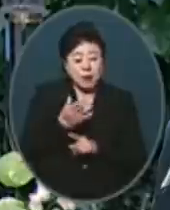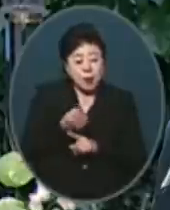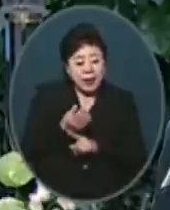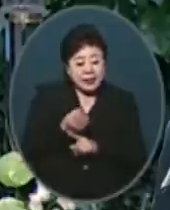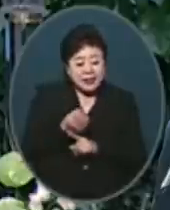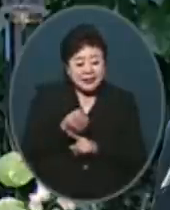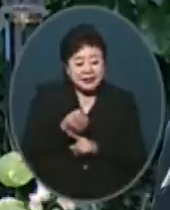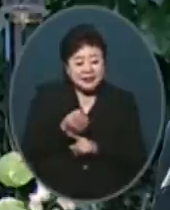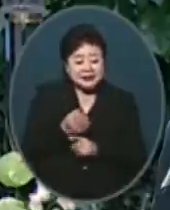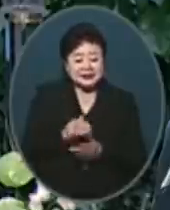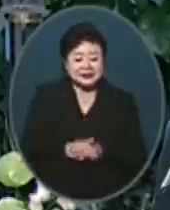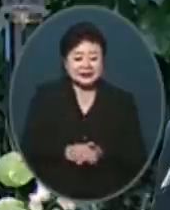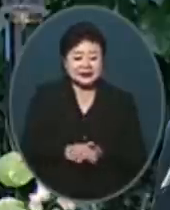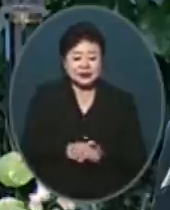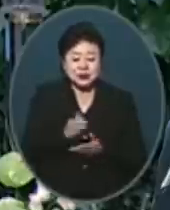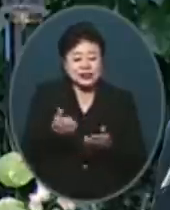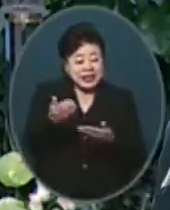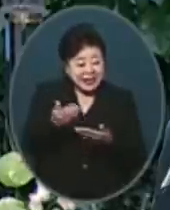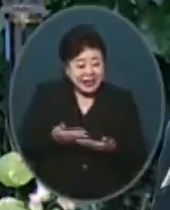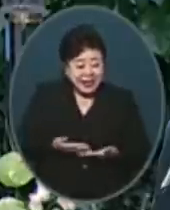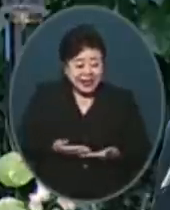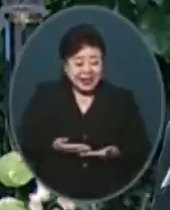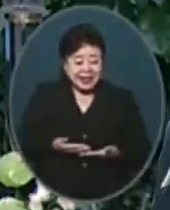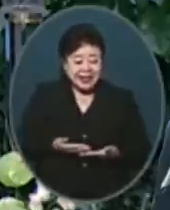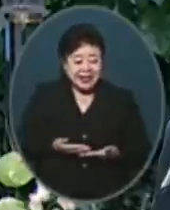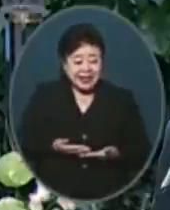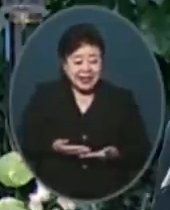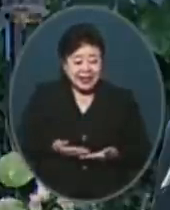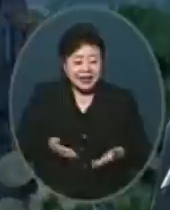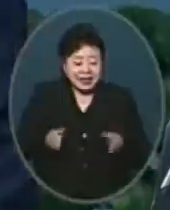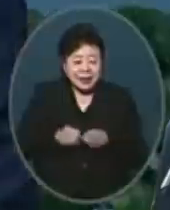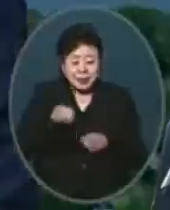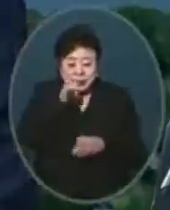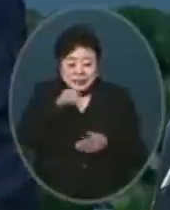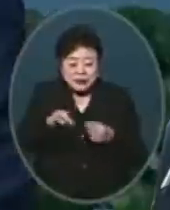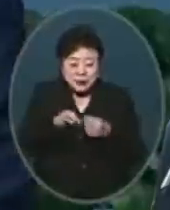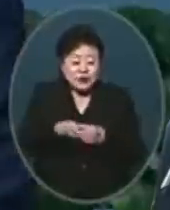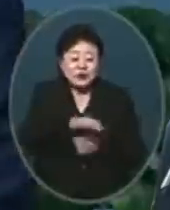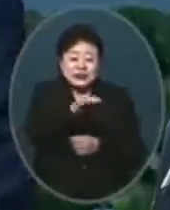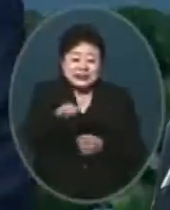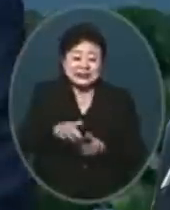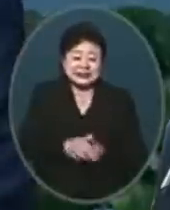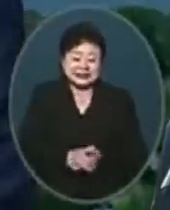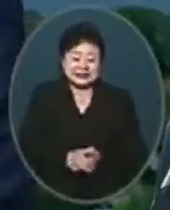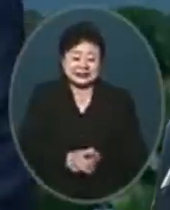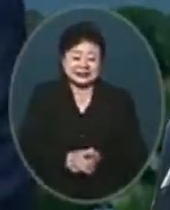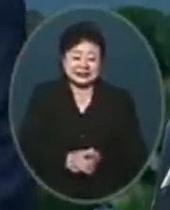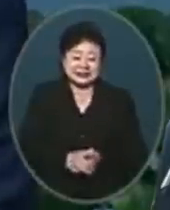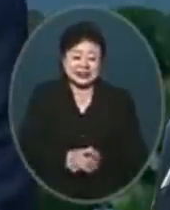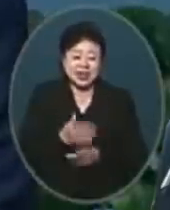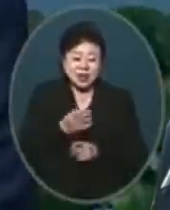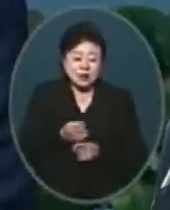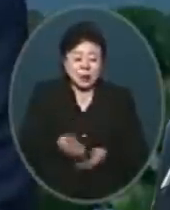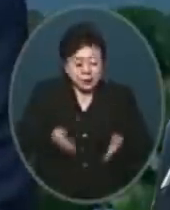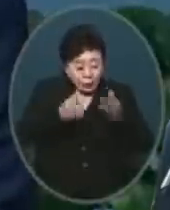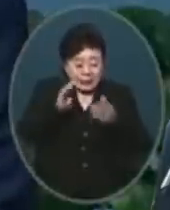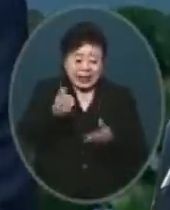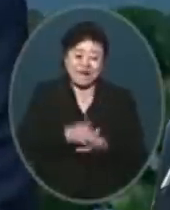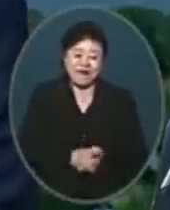보화를 우리에게 담고 있으면 우리는 보배통이